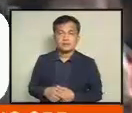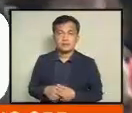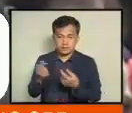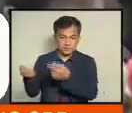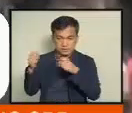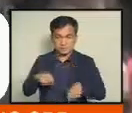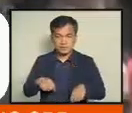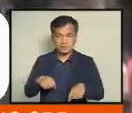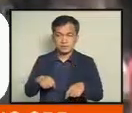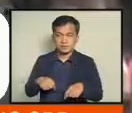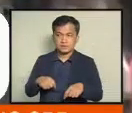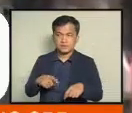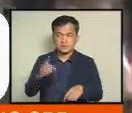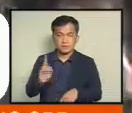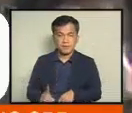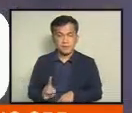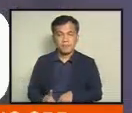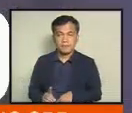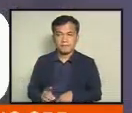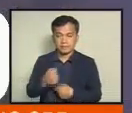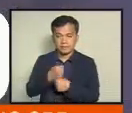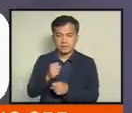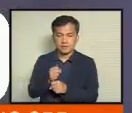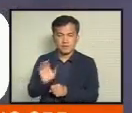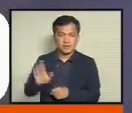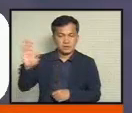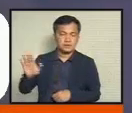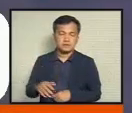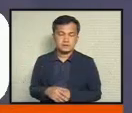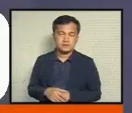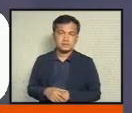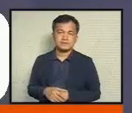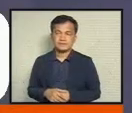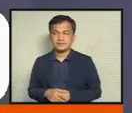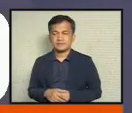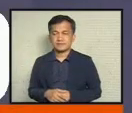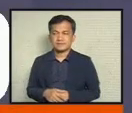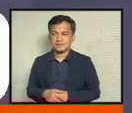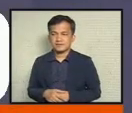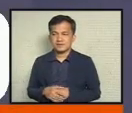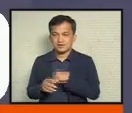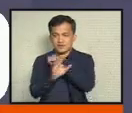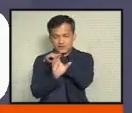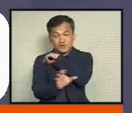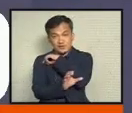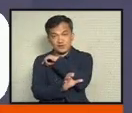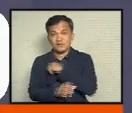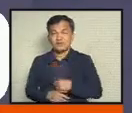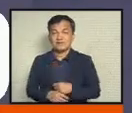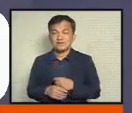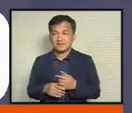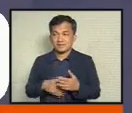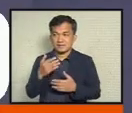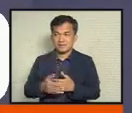Pagdating ninyo dito sa baba, paggawaan ko kayo ng mga kondo,